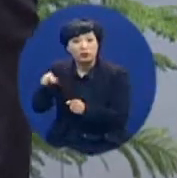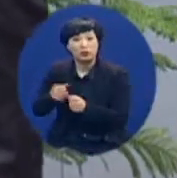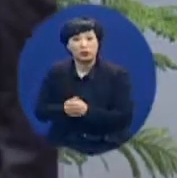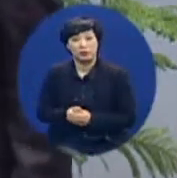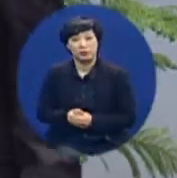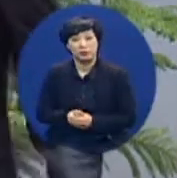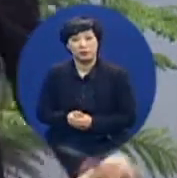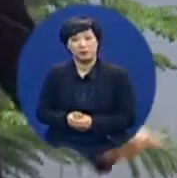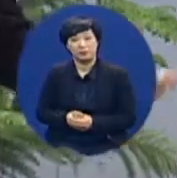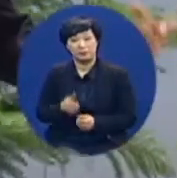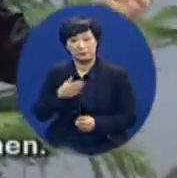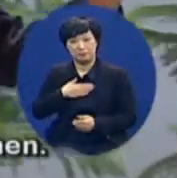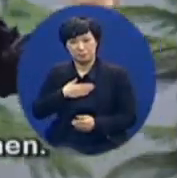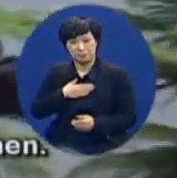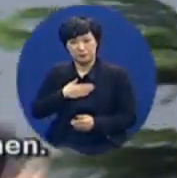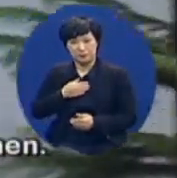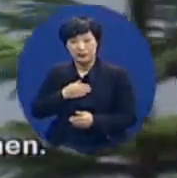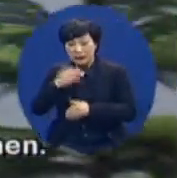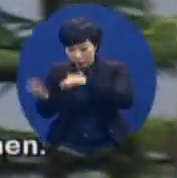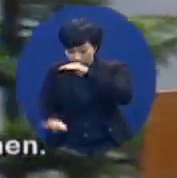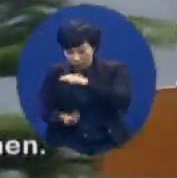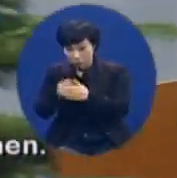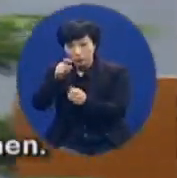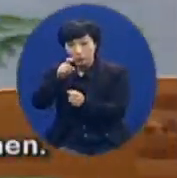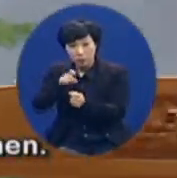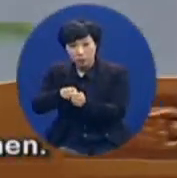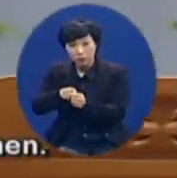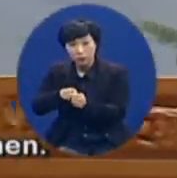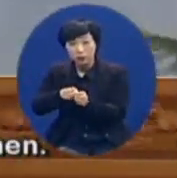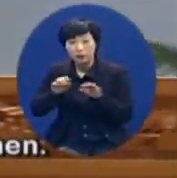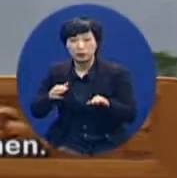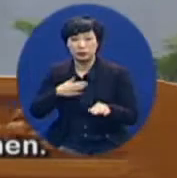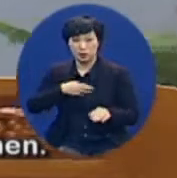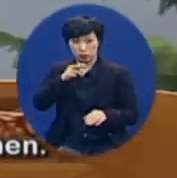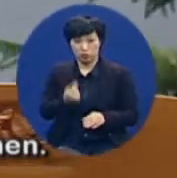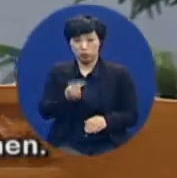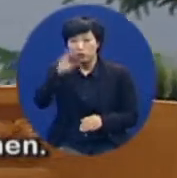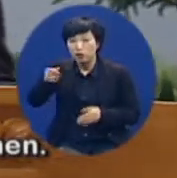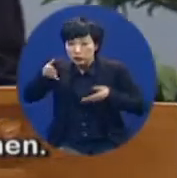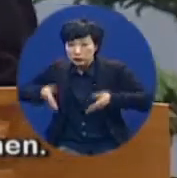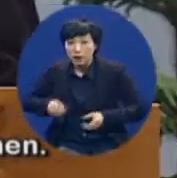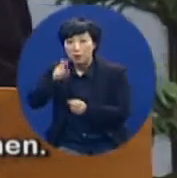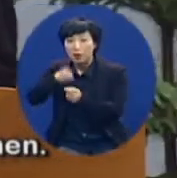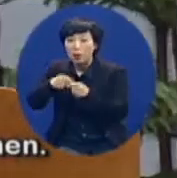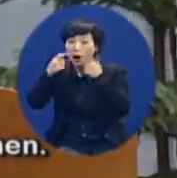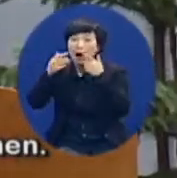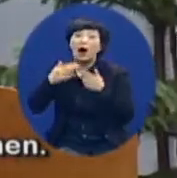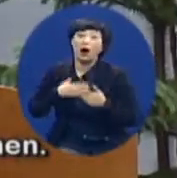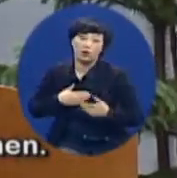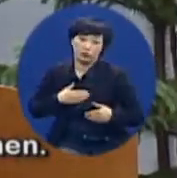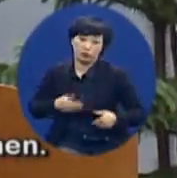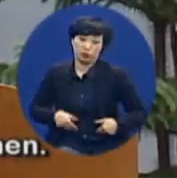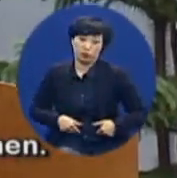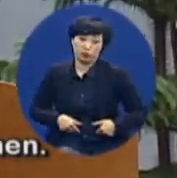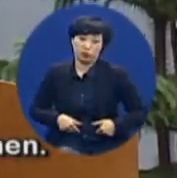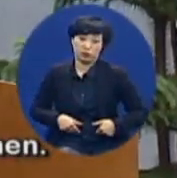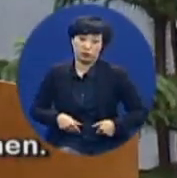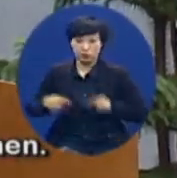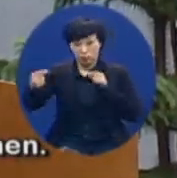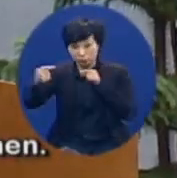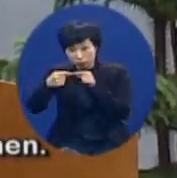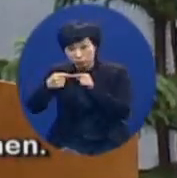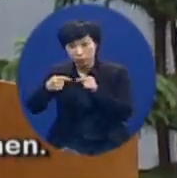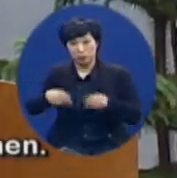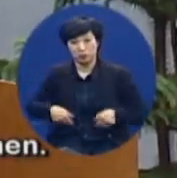목적 내게 이루어지려면 아멘 나도 성탄의 목적을 알아야 하지 않느냐이 말이야